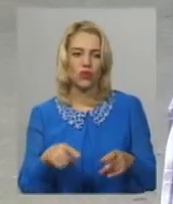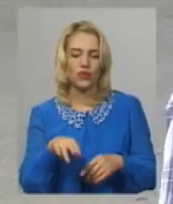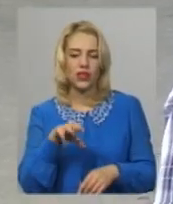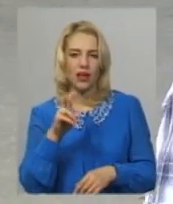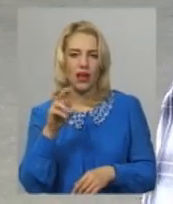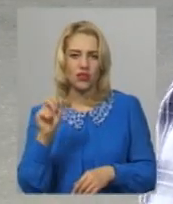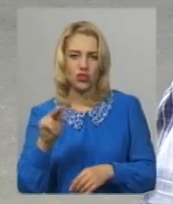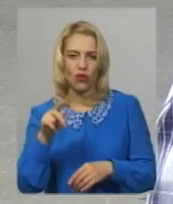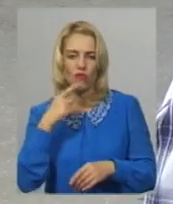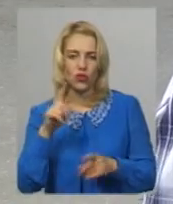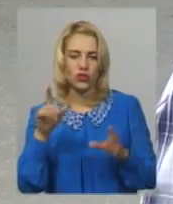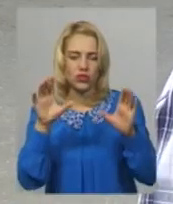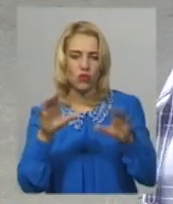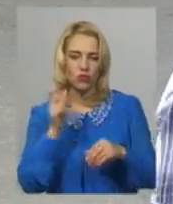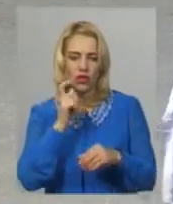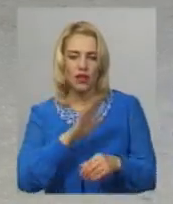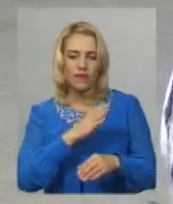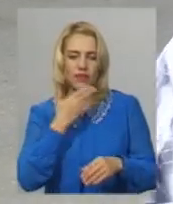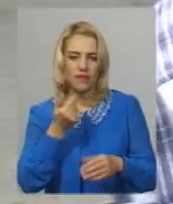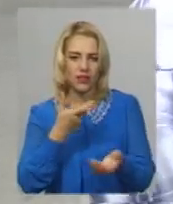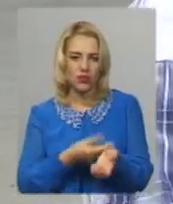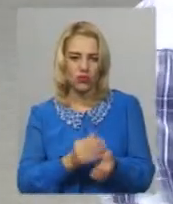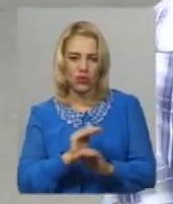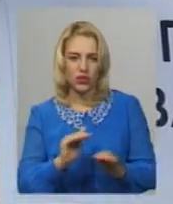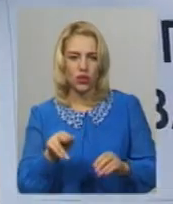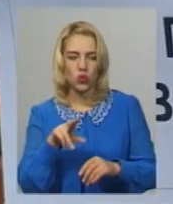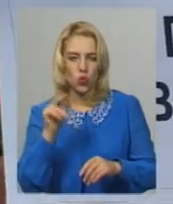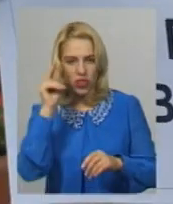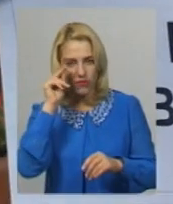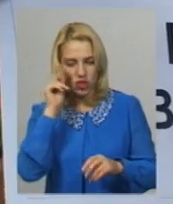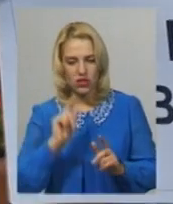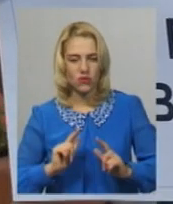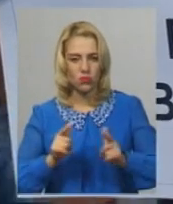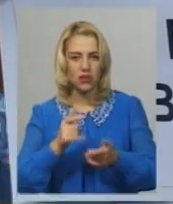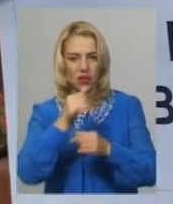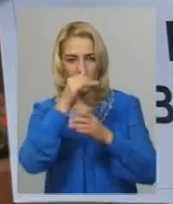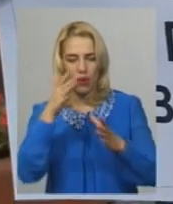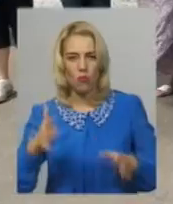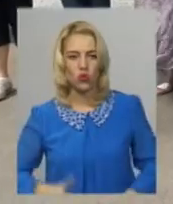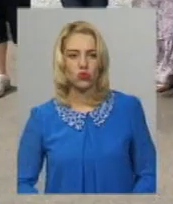законом України невакциновані діти до навчальних закладів вступити не можуть. Анастасія Збродова,